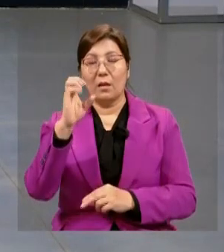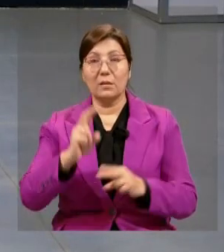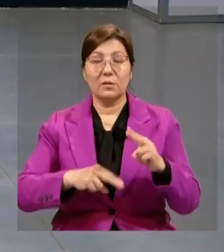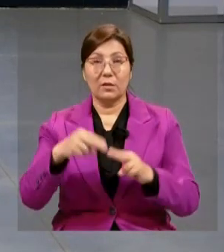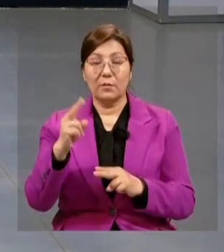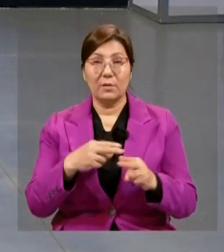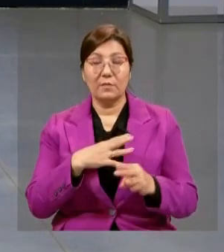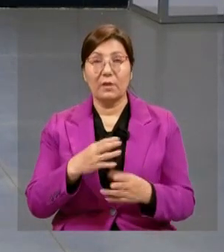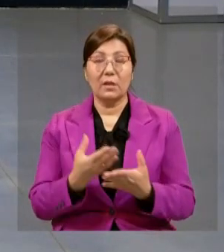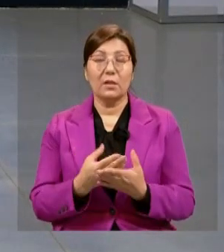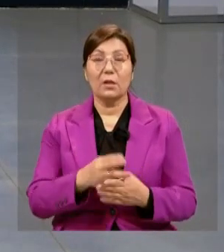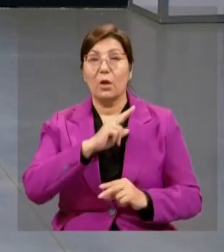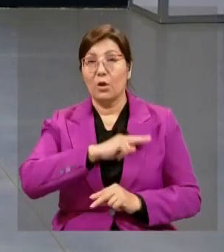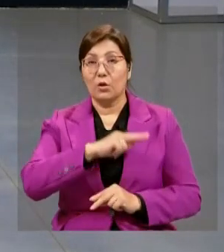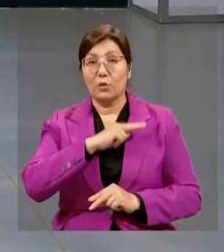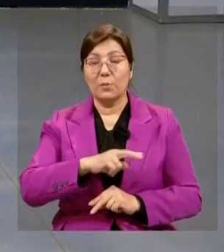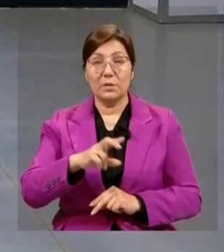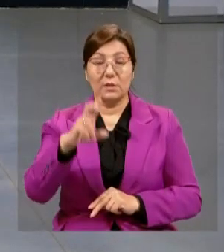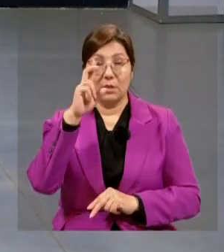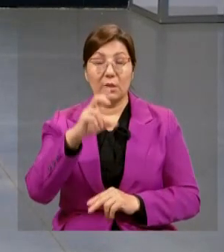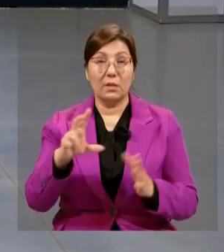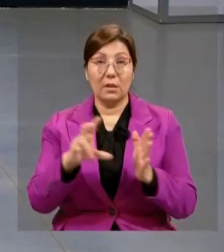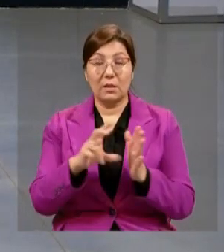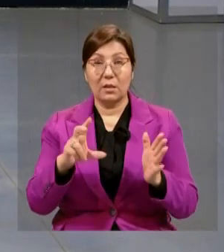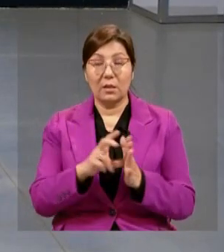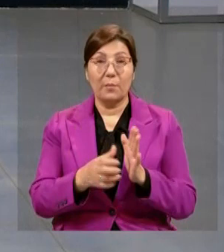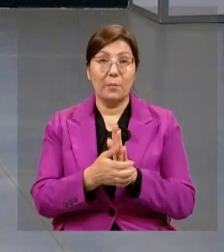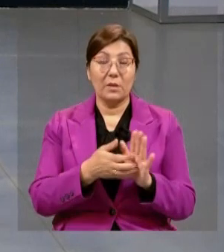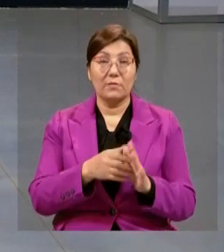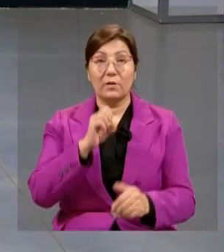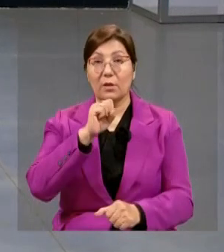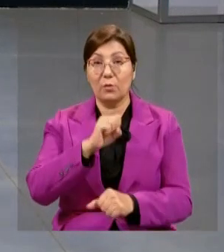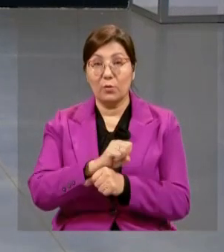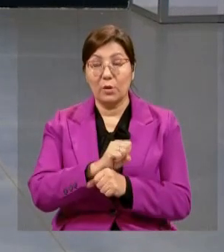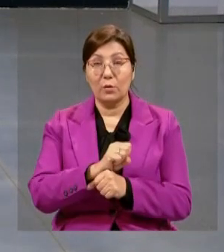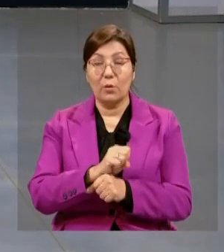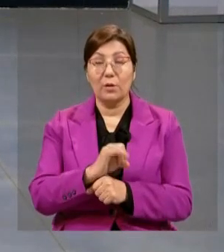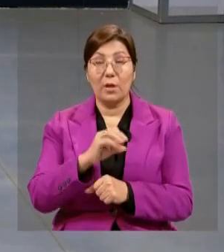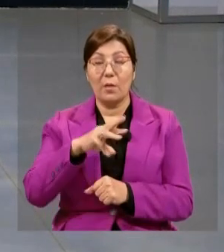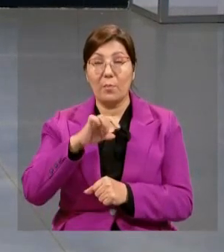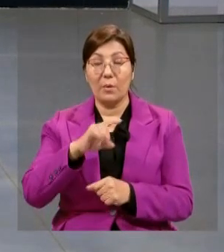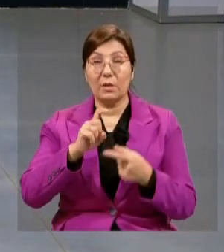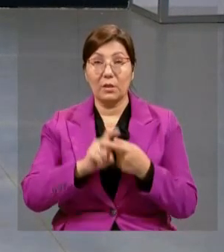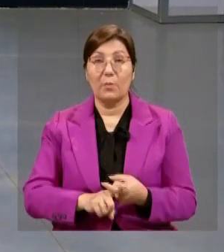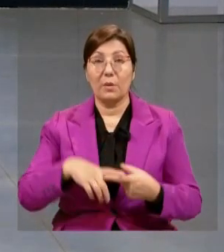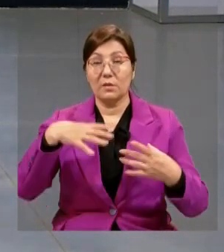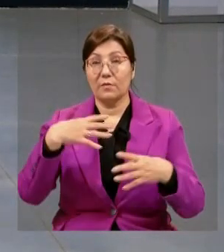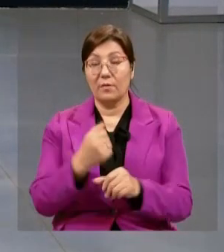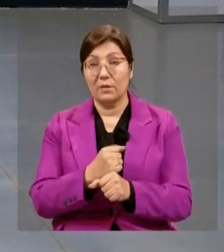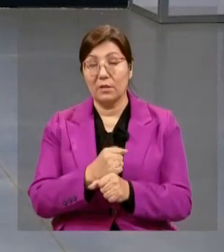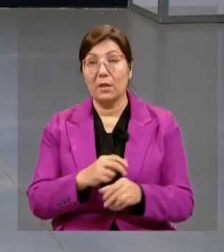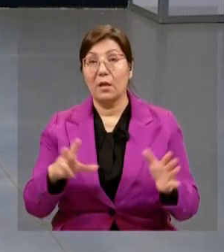отыр. Станцияның жұмысы елде электр энергиясының тапшылығын болдырмауға, импортқа тәуелділікті азайтуға және